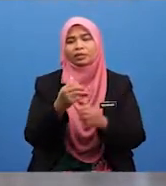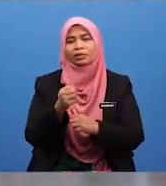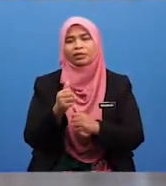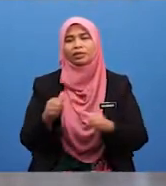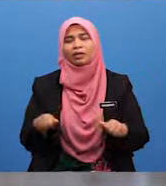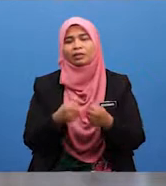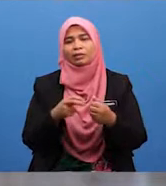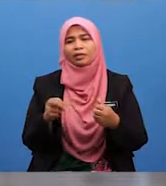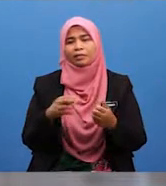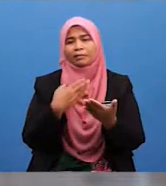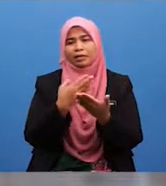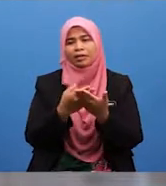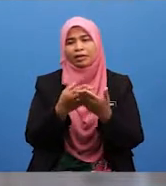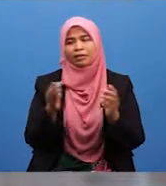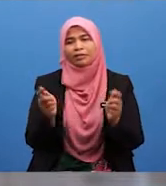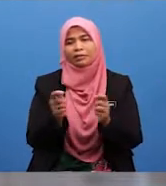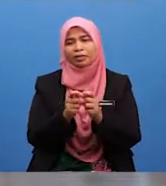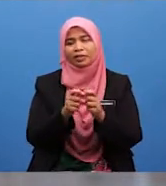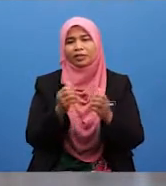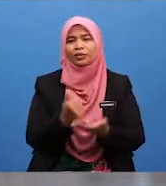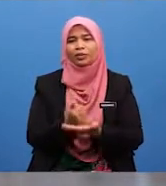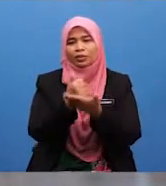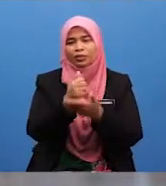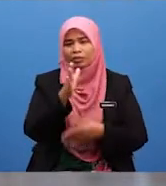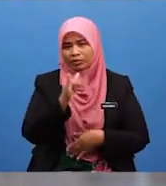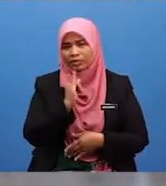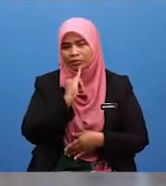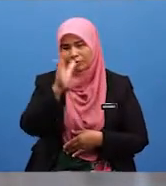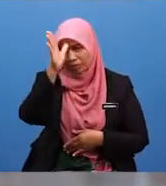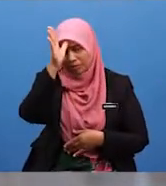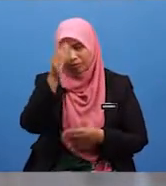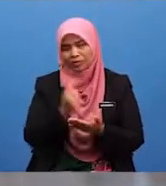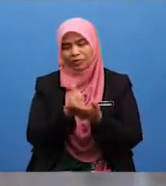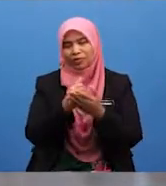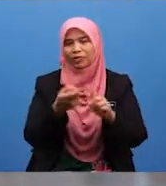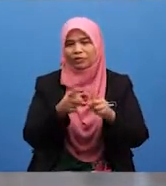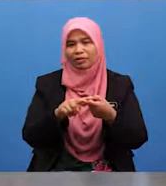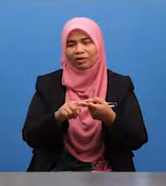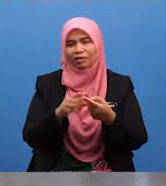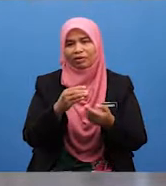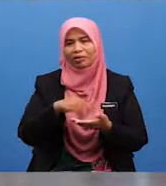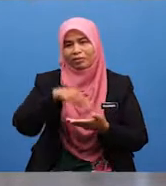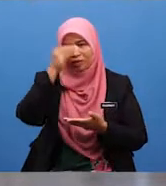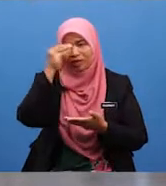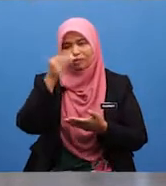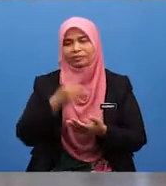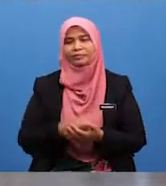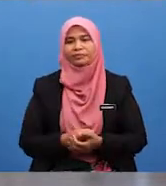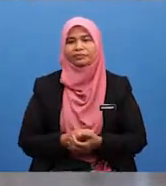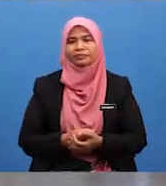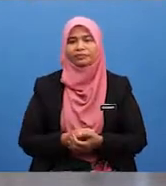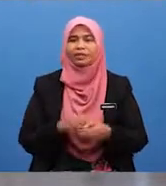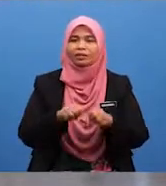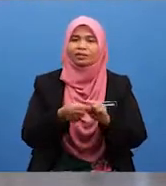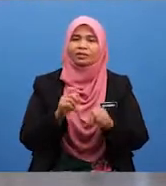seperti menolong ibu bapa, membantu kawan belajar dan sebagainya. Semoga kita